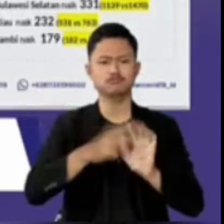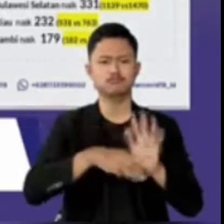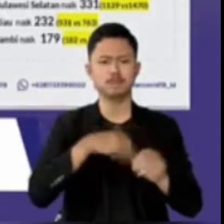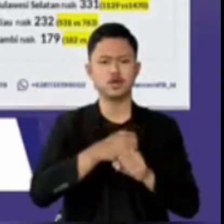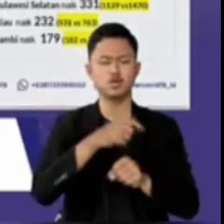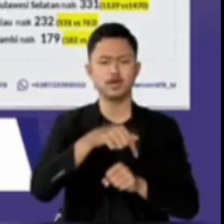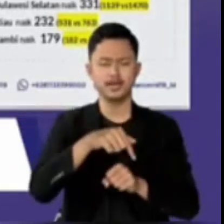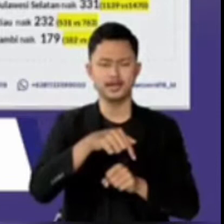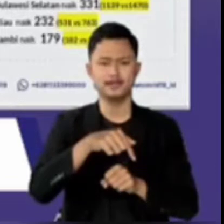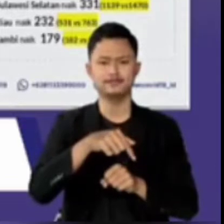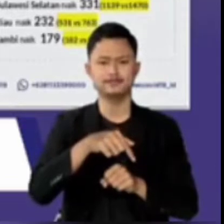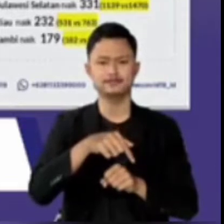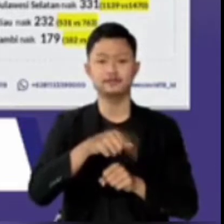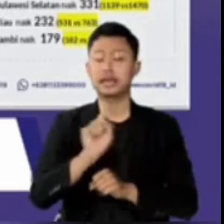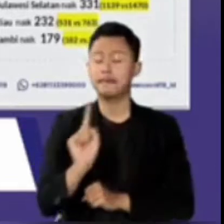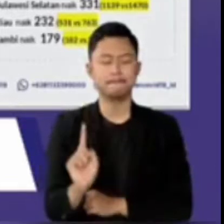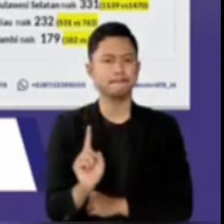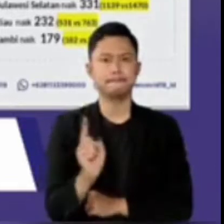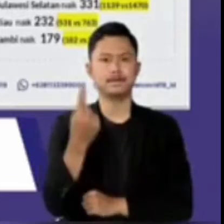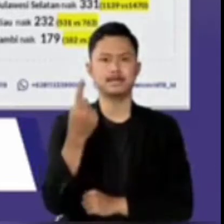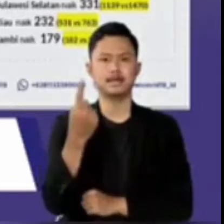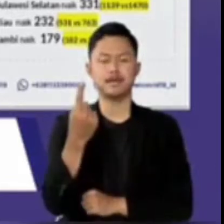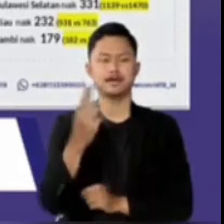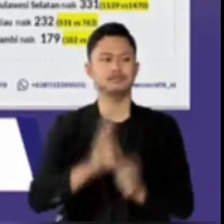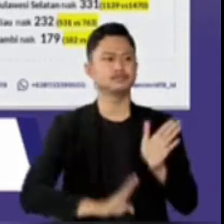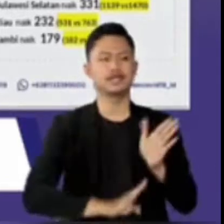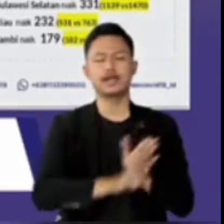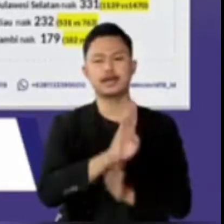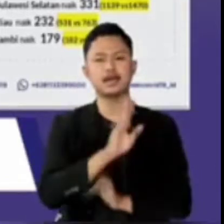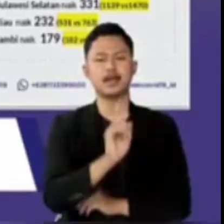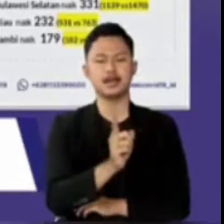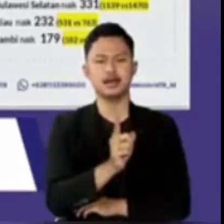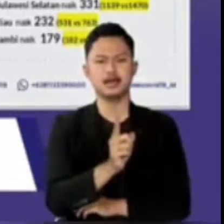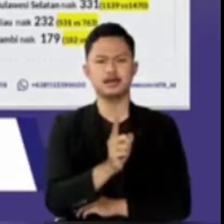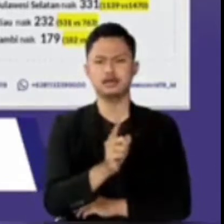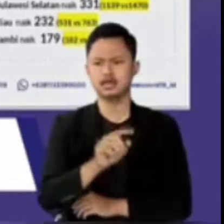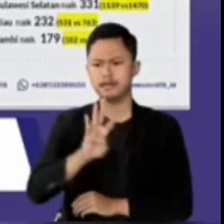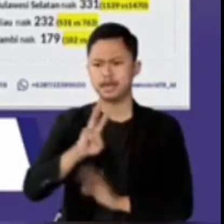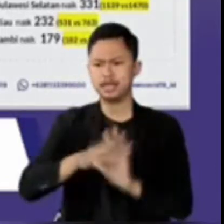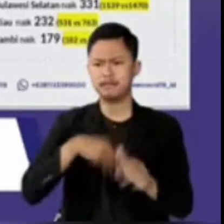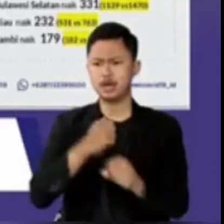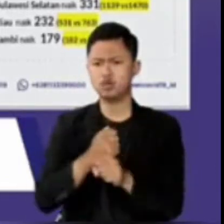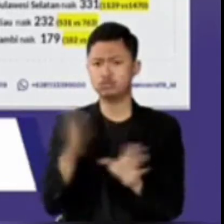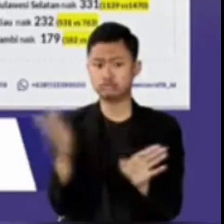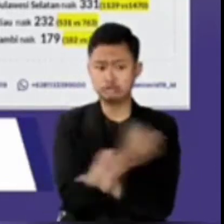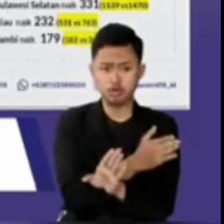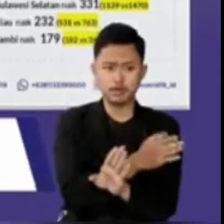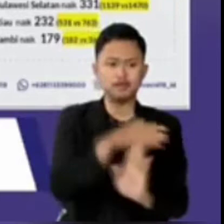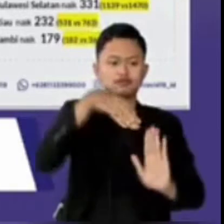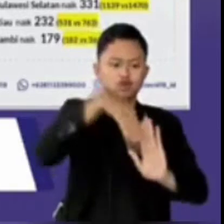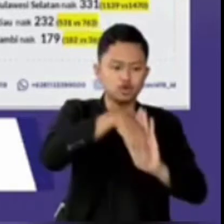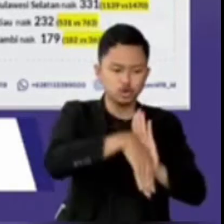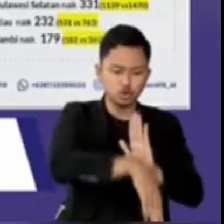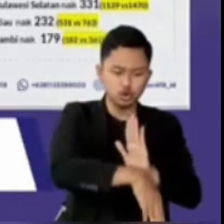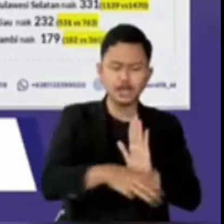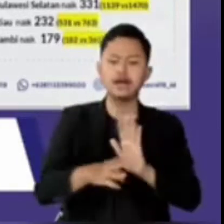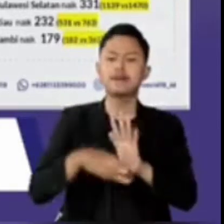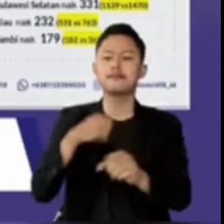ini untuk pertama kalinya mengalami kenaikan setelah 4 minggu berturut-turut mengalami